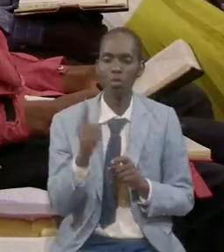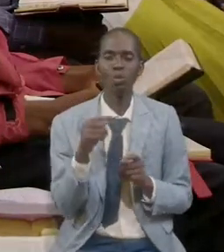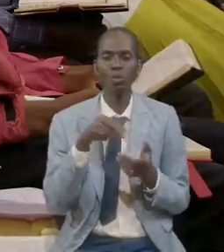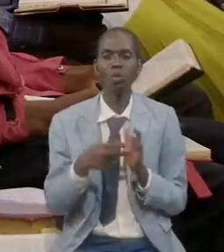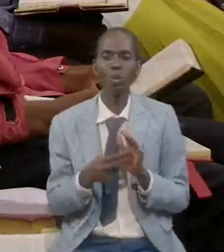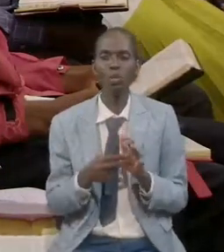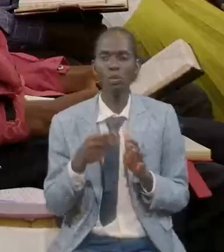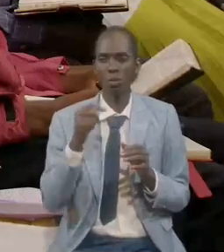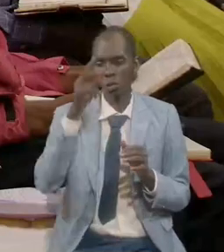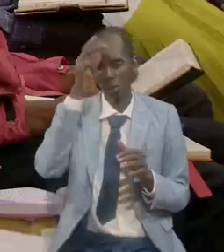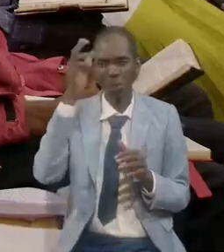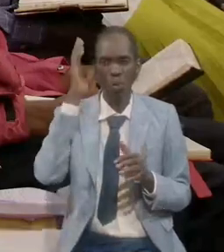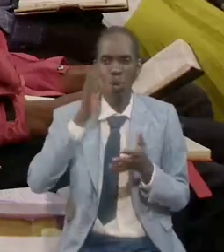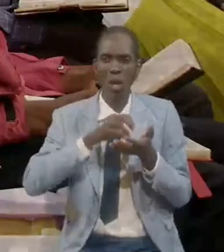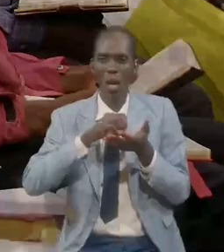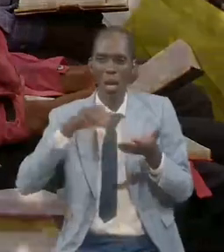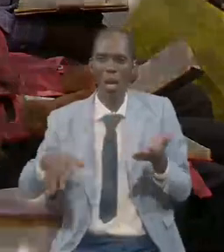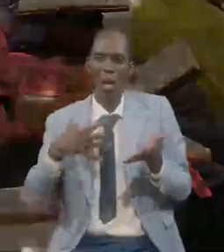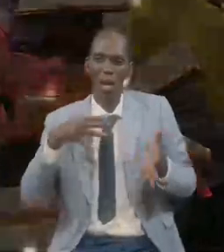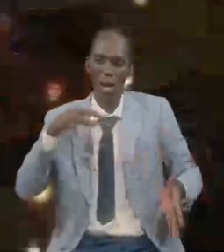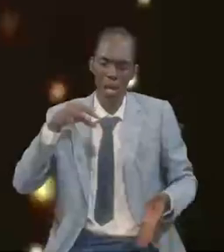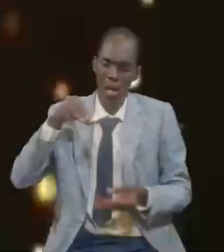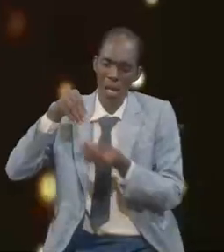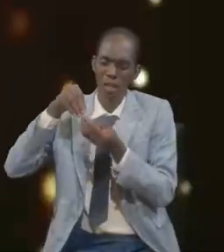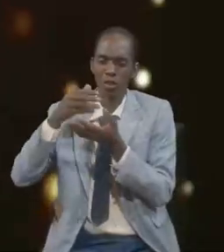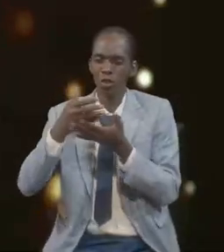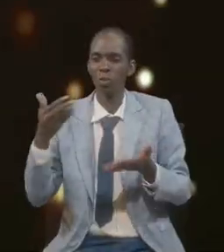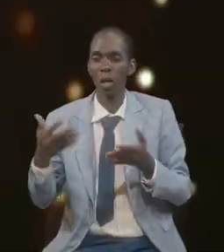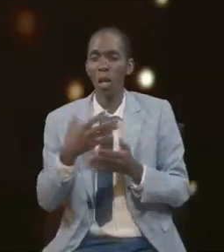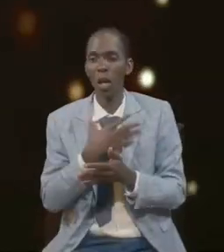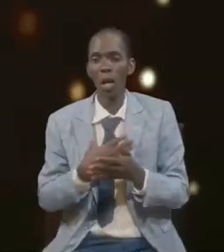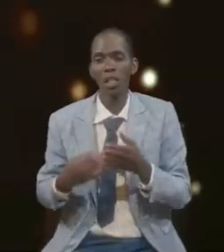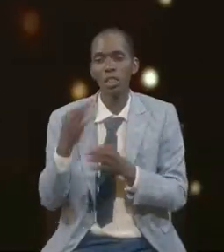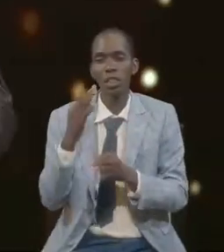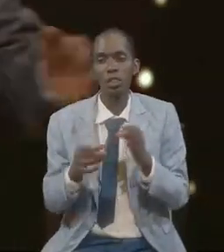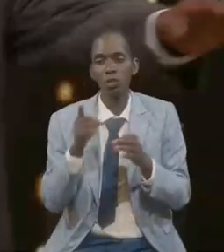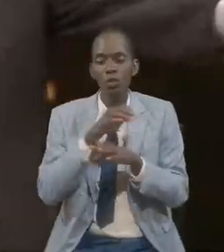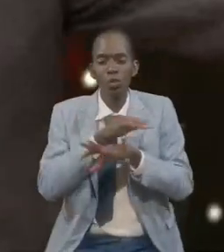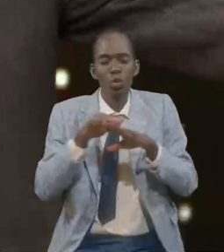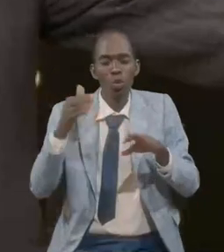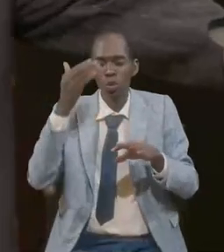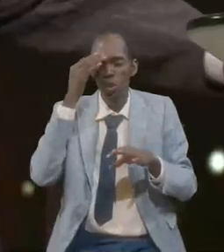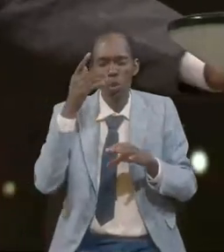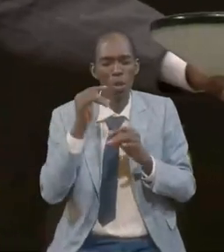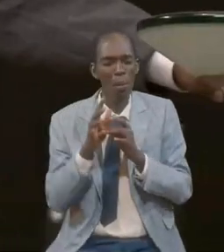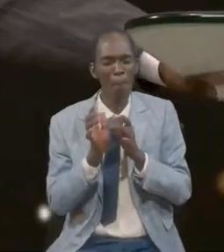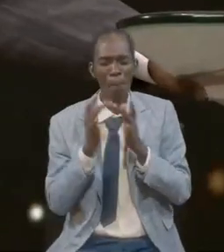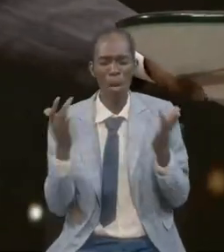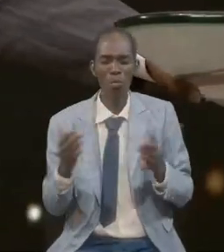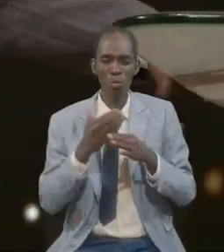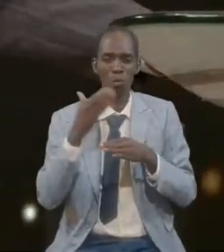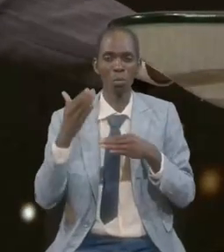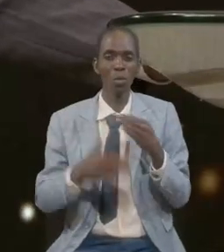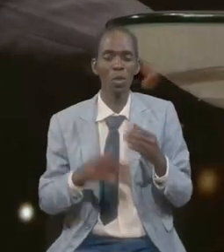quoi qu'il tourne la tête, sens dessus. Et si vous ne connaissez pas la parole en réalité, il va vous